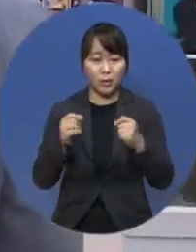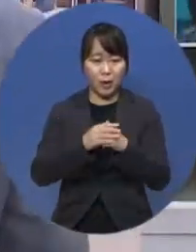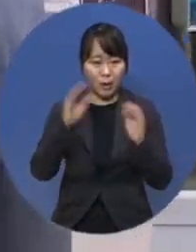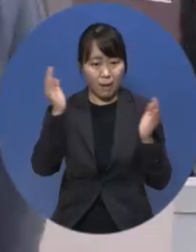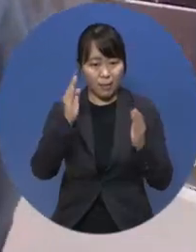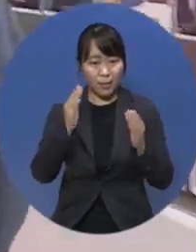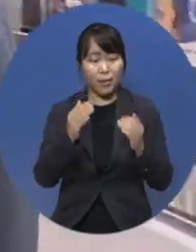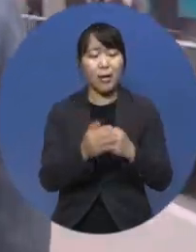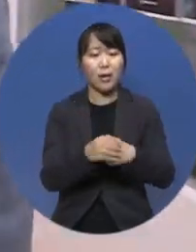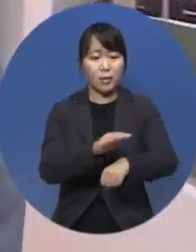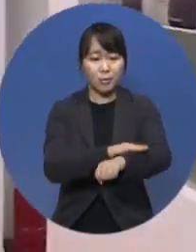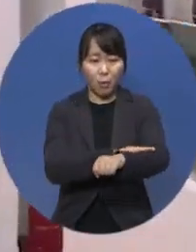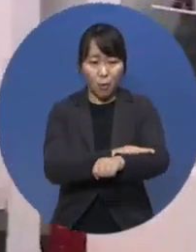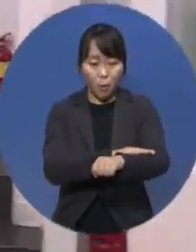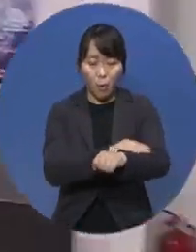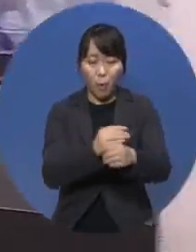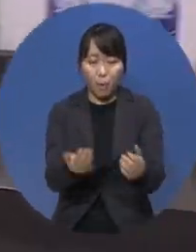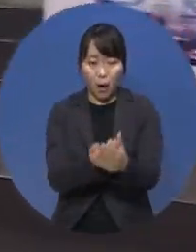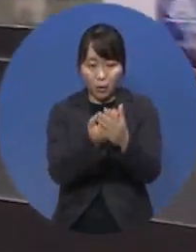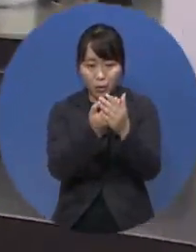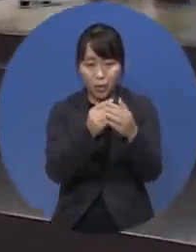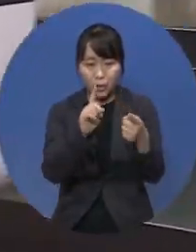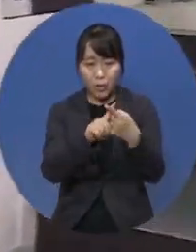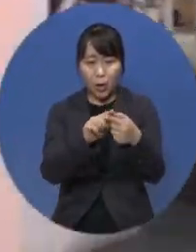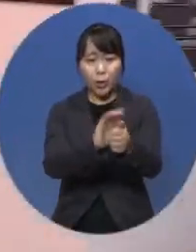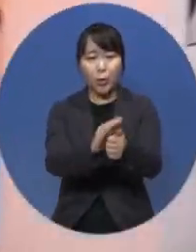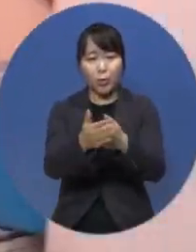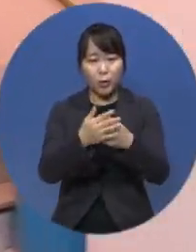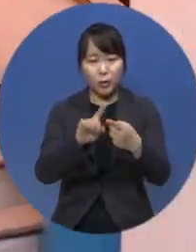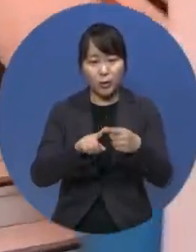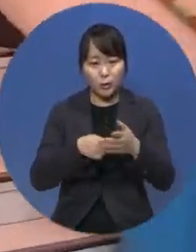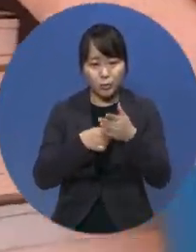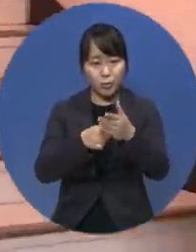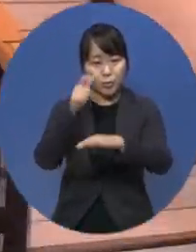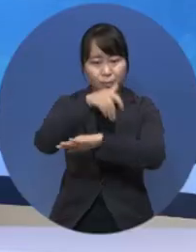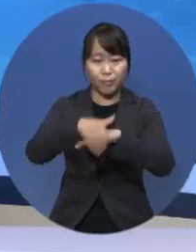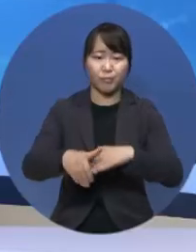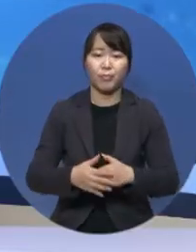실무능력 향상을 위한 협력 등을 진행해 나갈 방침입니다